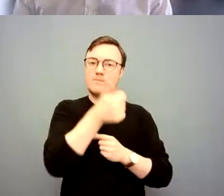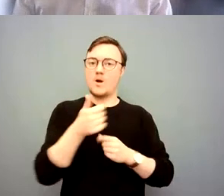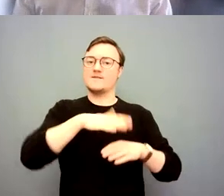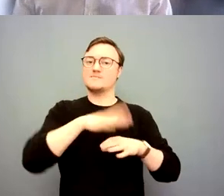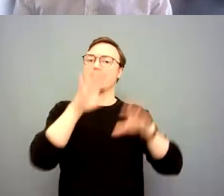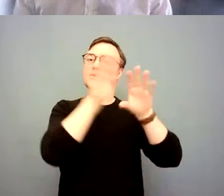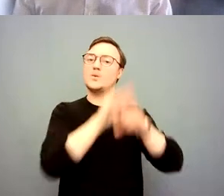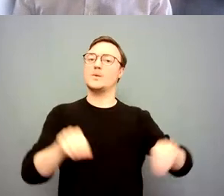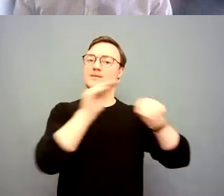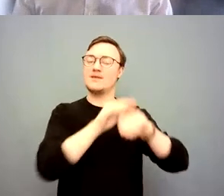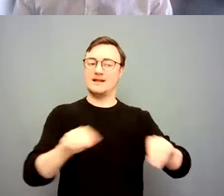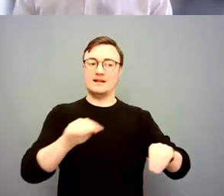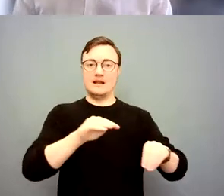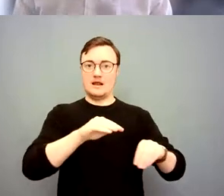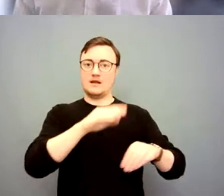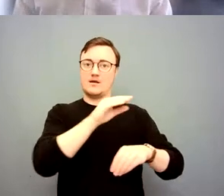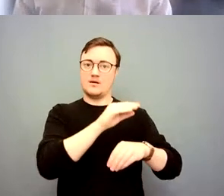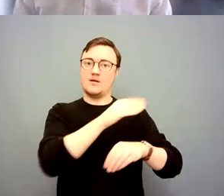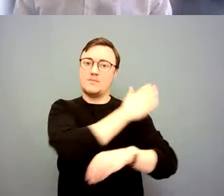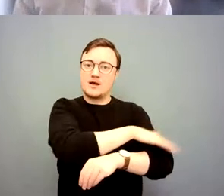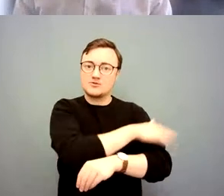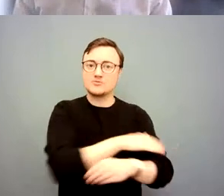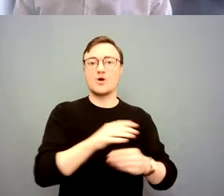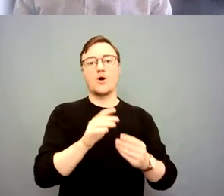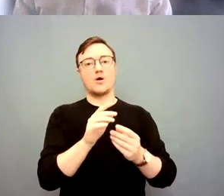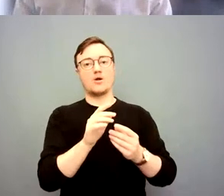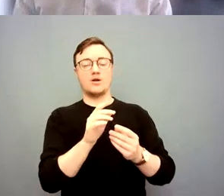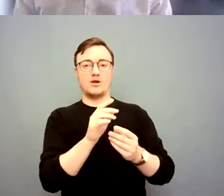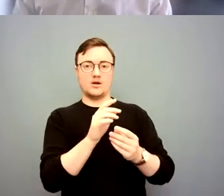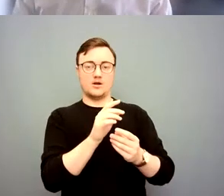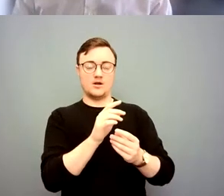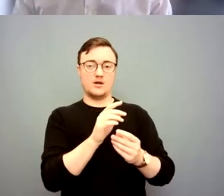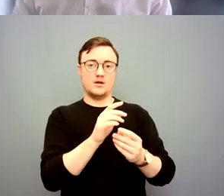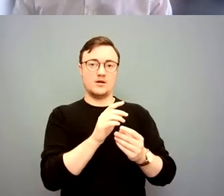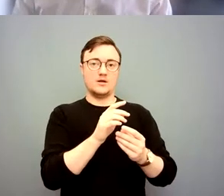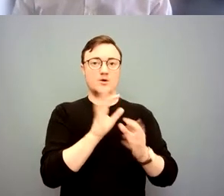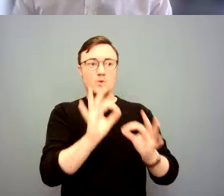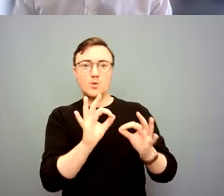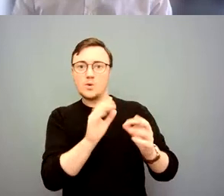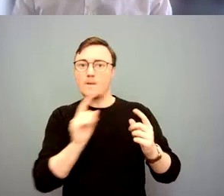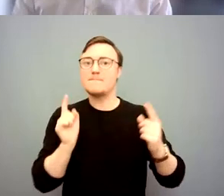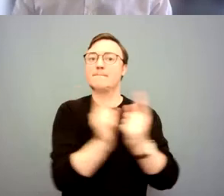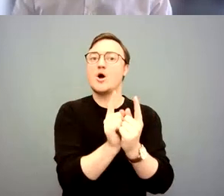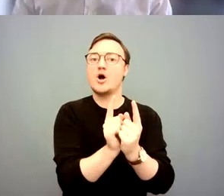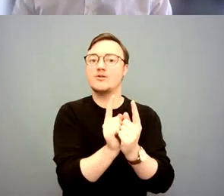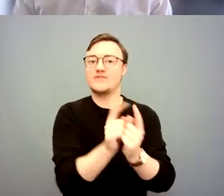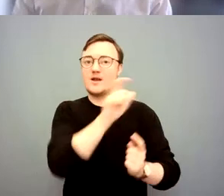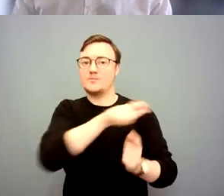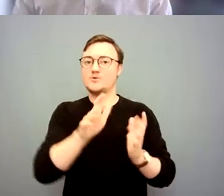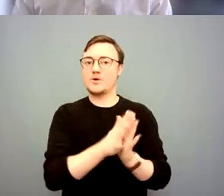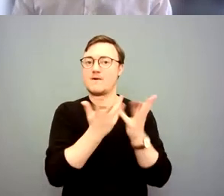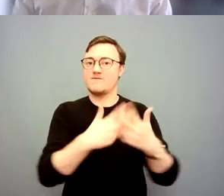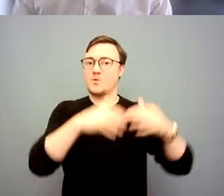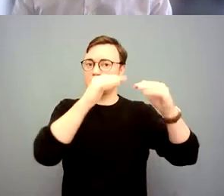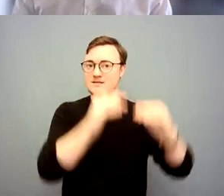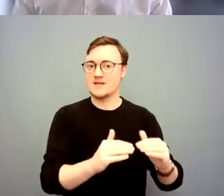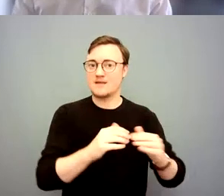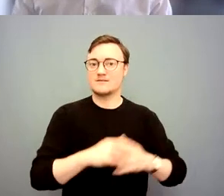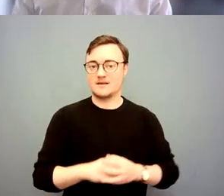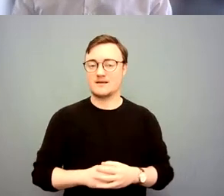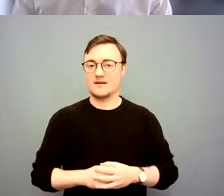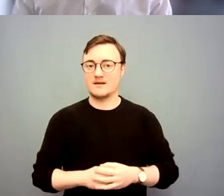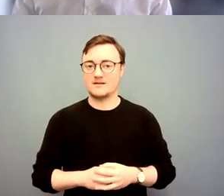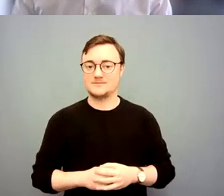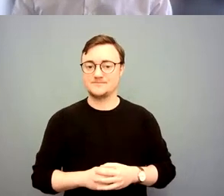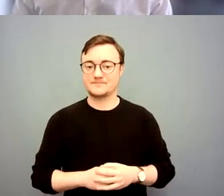av funktionsnedsättningar när det gäller till exempel bemötande. Och bortsett från den allmänna screening